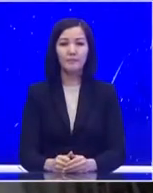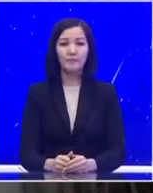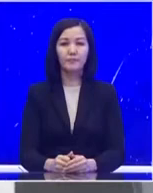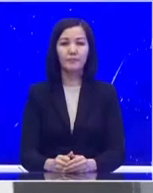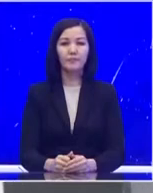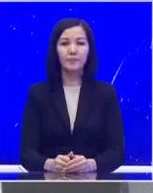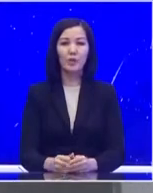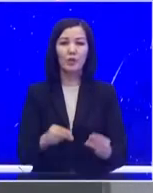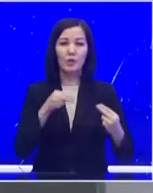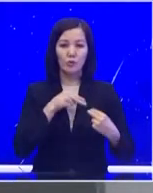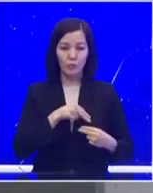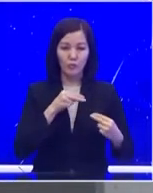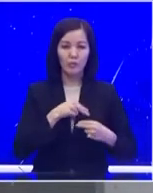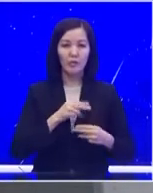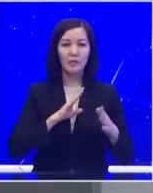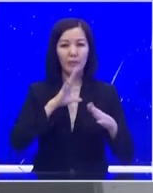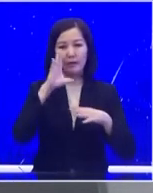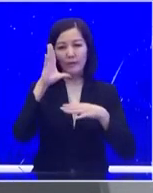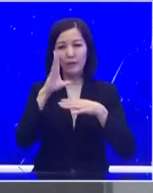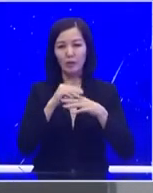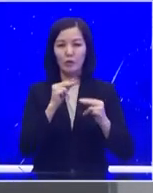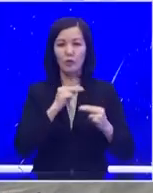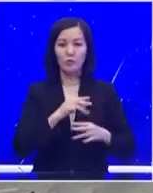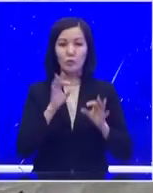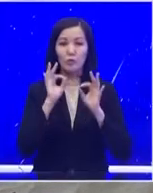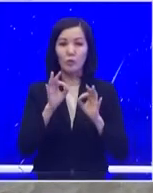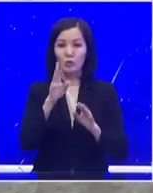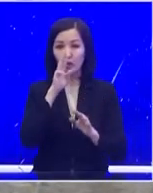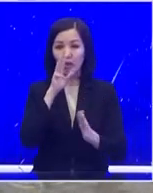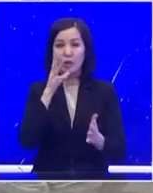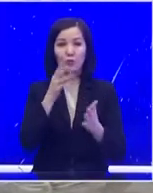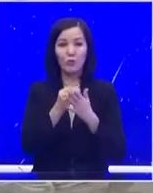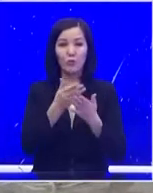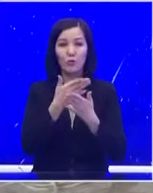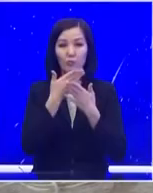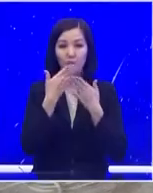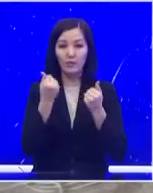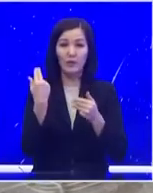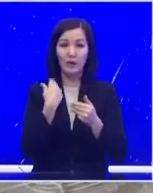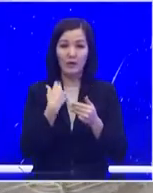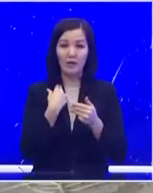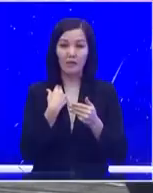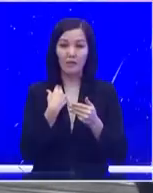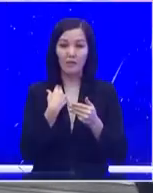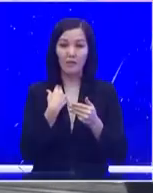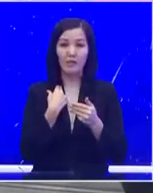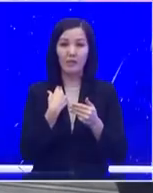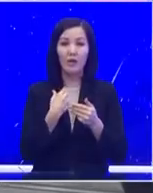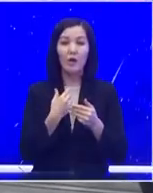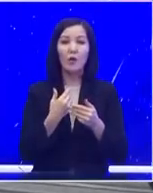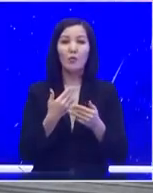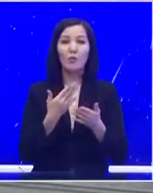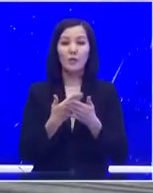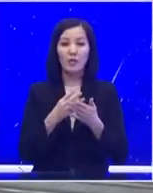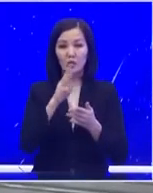Аянбай жұмыс істеп, күндіз-түні төккен маңдай тер лайықты бағаланбай, төленбесе қандай күйде боласыз? Жәбірленушінің жан айқайы